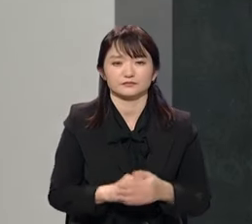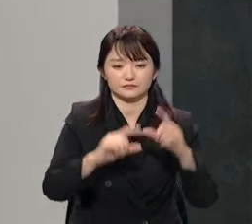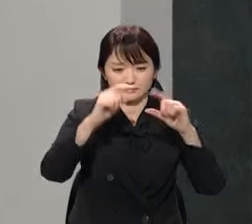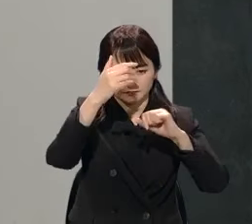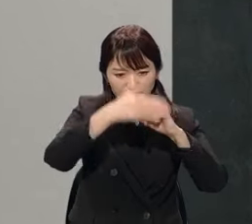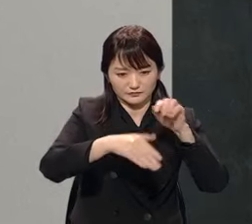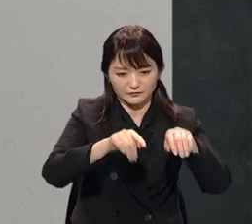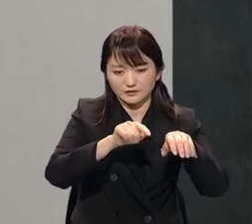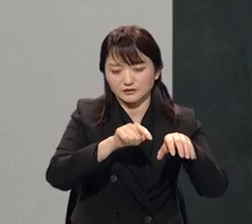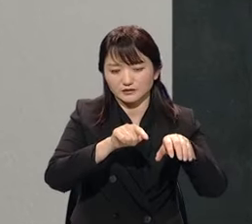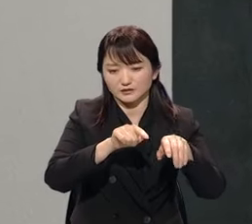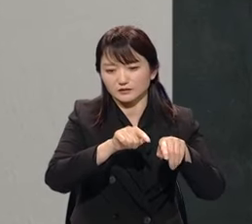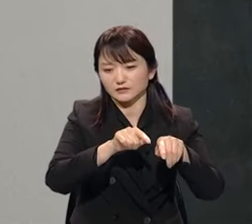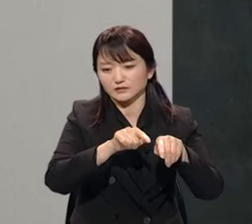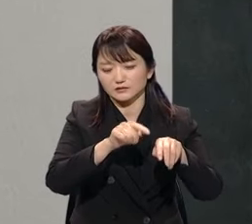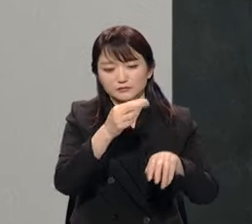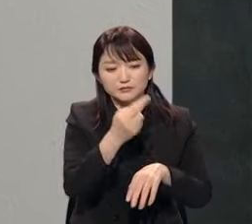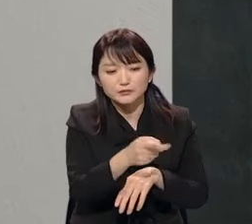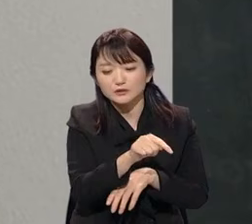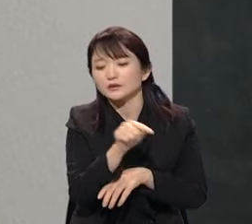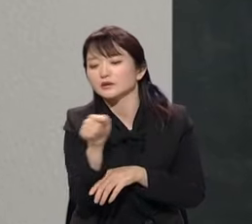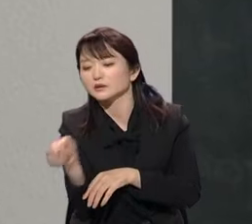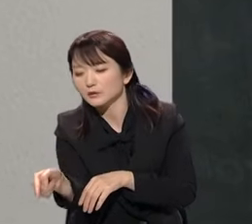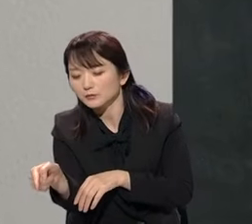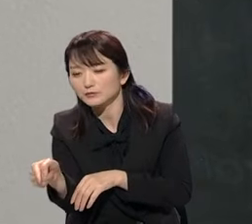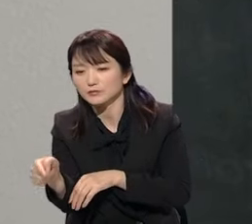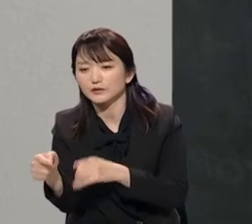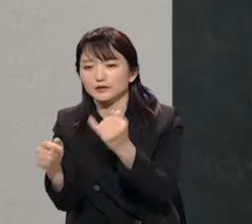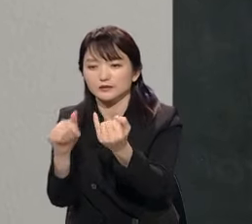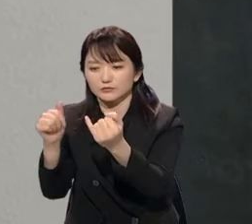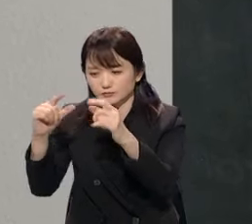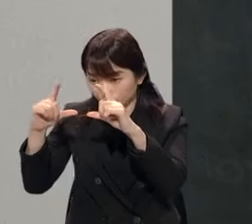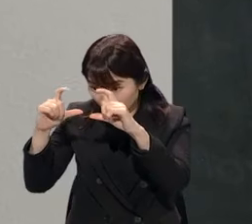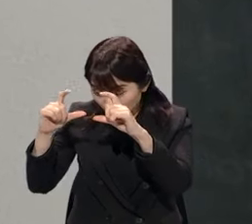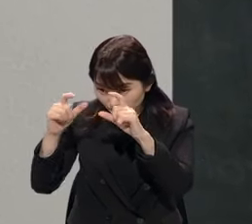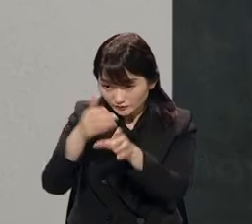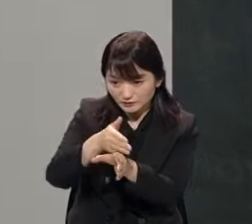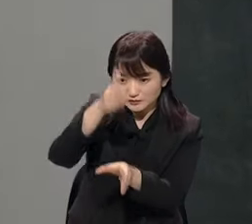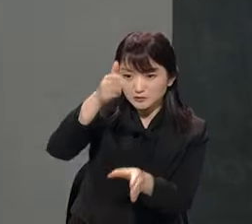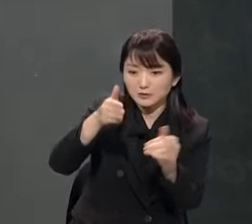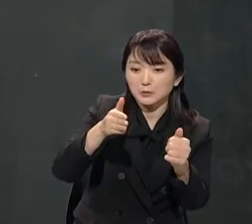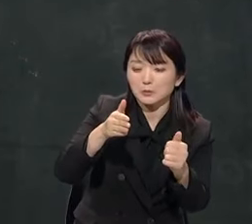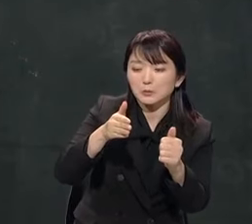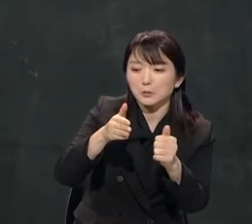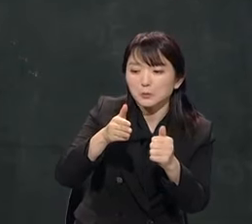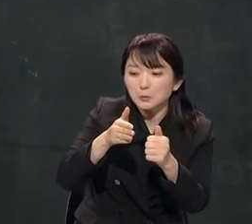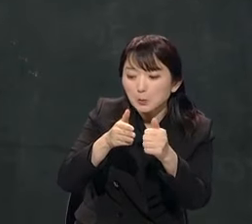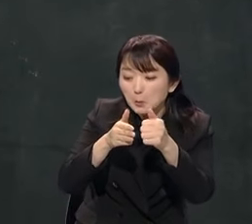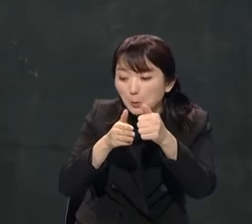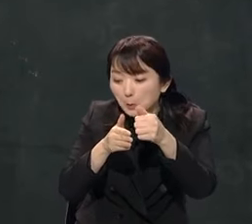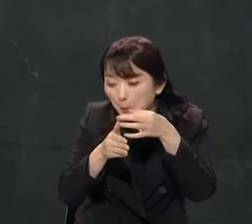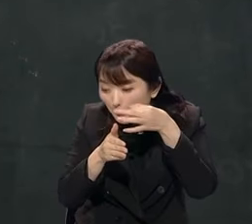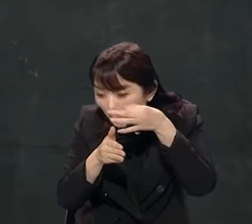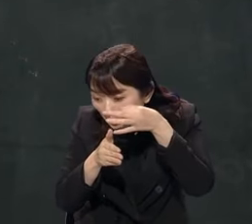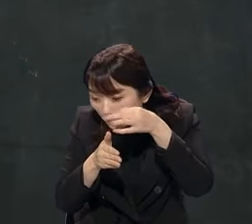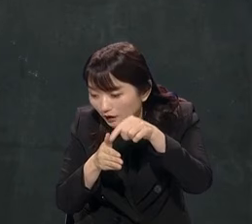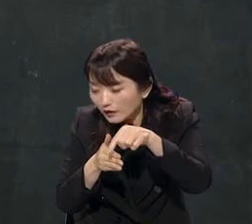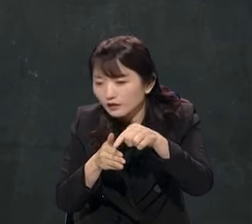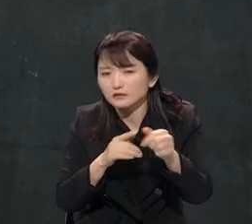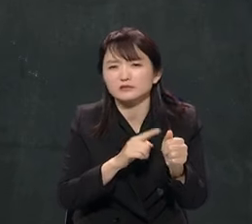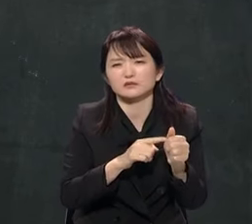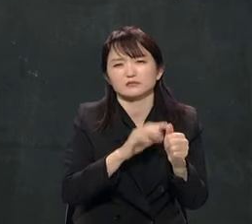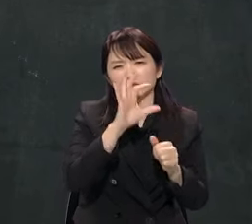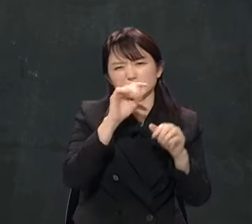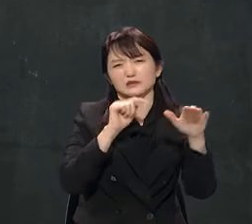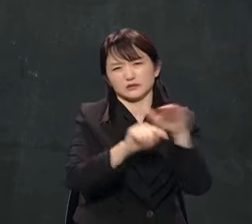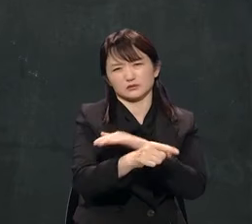커플들 딛고 올라가서 막 훔쳐보는 거. 저 사람 저거 나 뭐 화장실 가서도 저러지 않았겠어요, 저거? 아, 그러게요. 20대